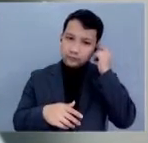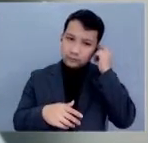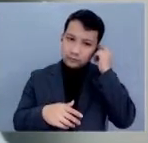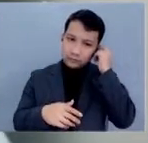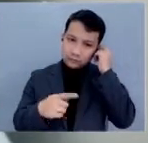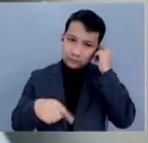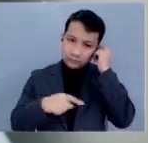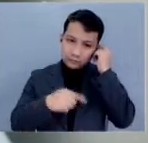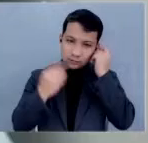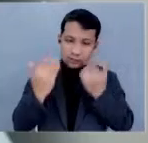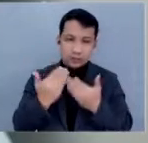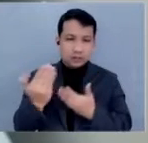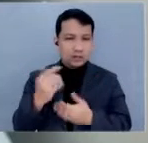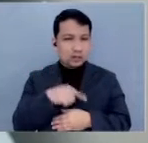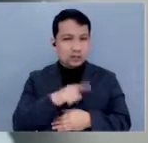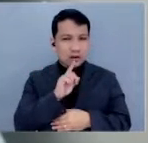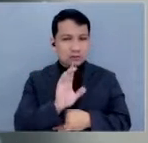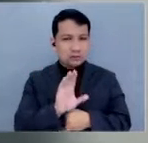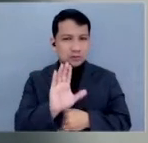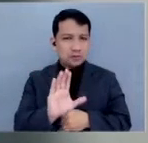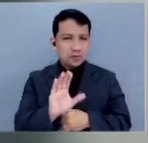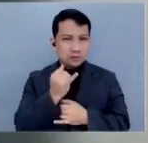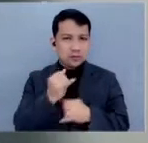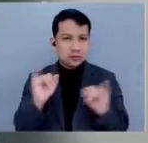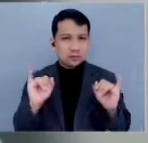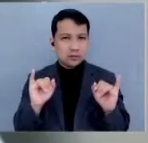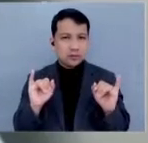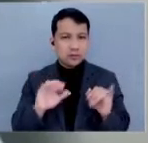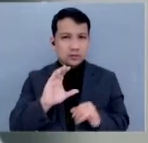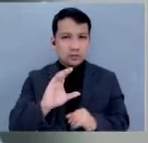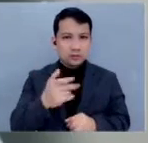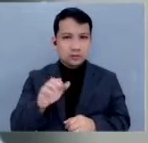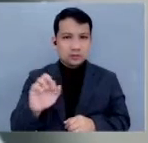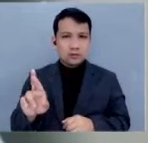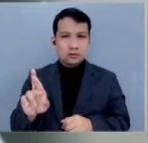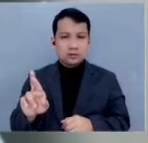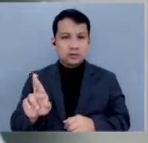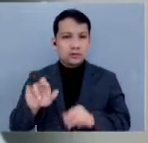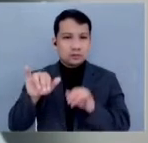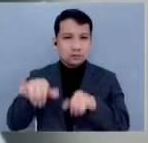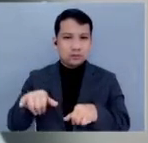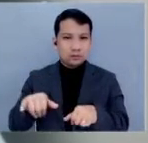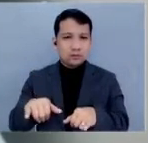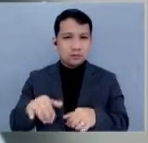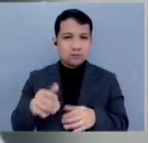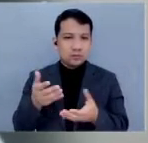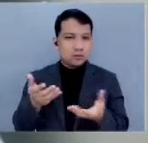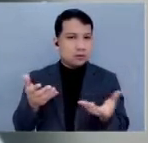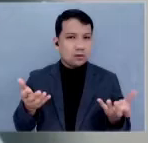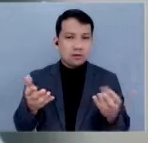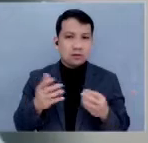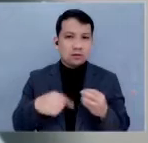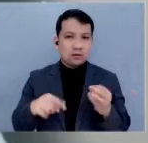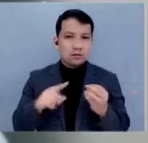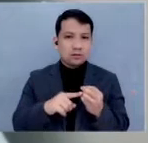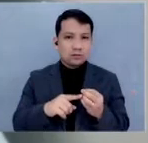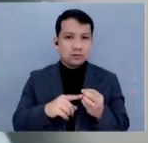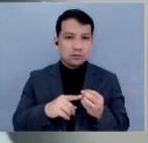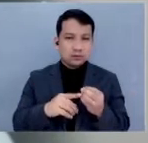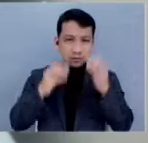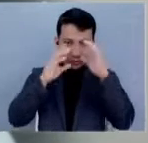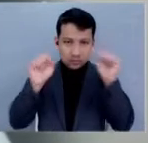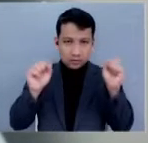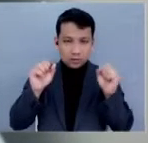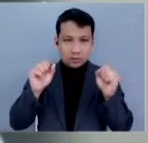Dapat i-make sure niya na ma-maintain ito ang independence ng CHR. At dapat din Mr. Marcos or the